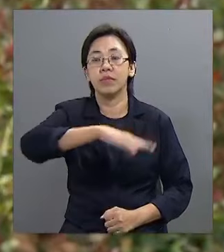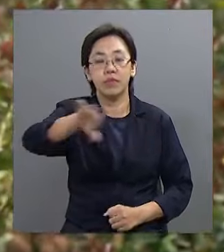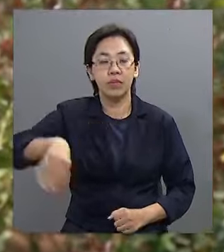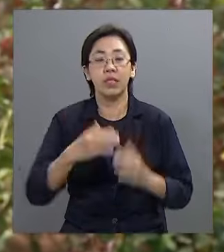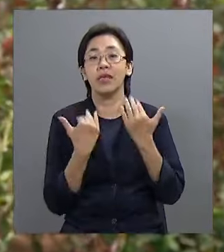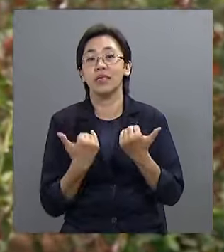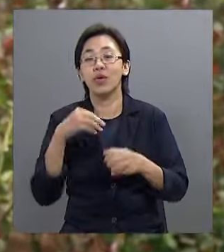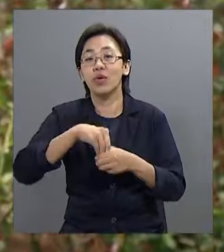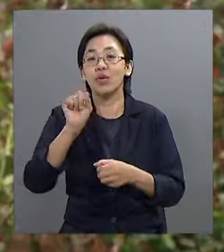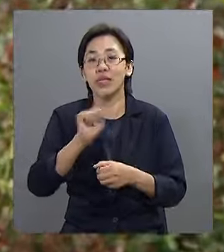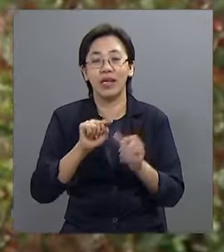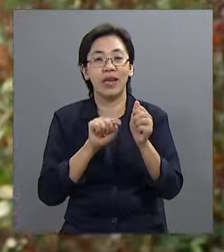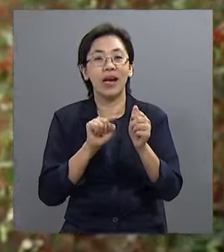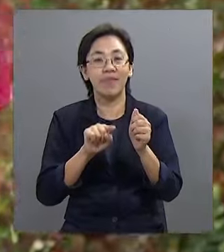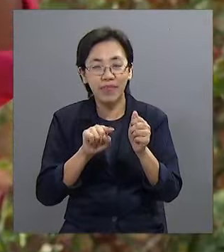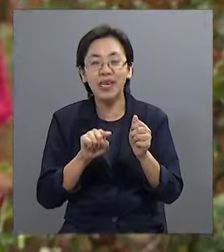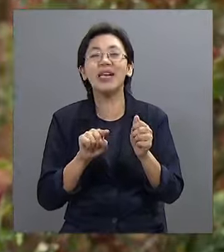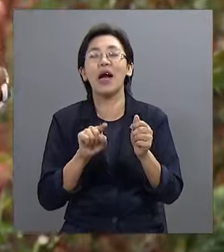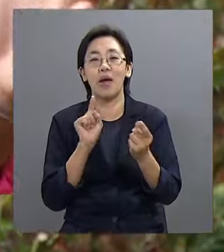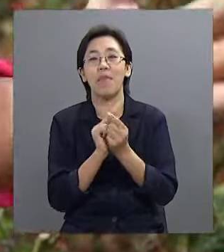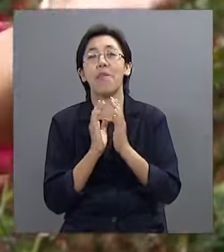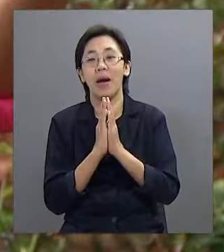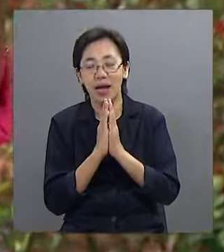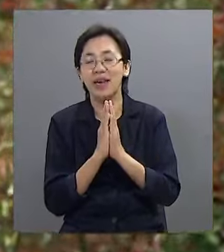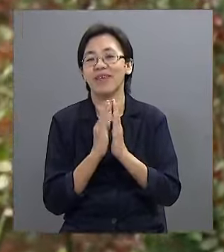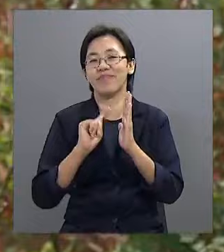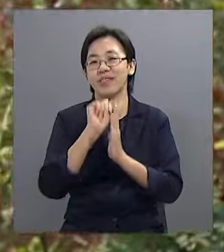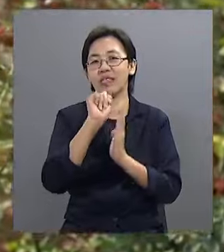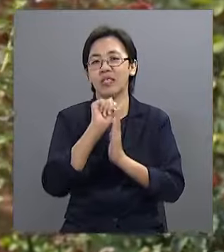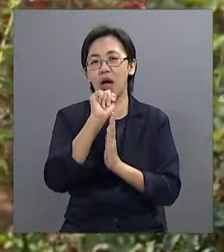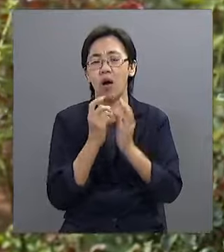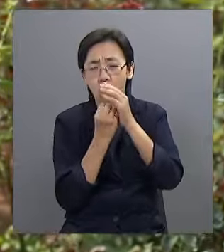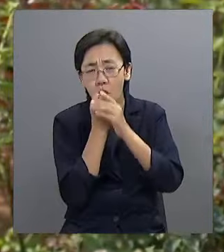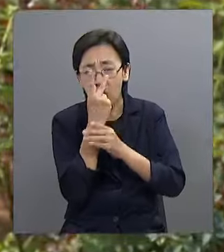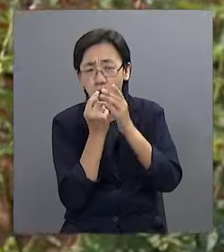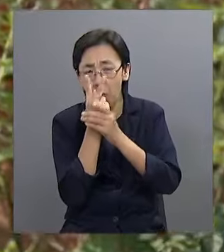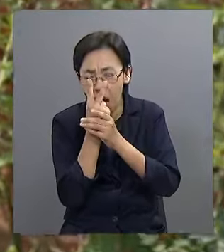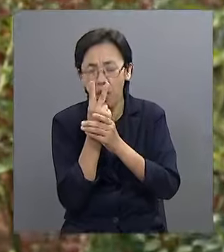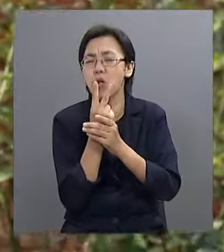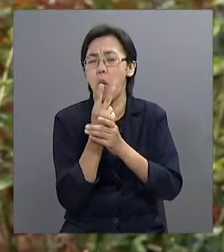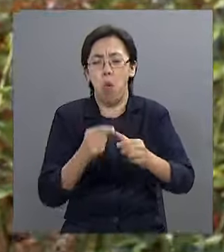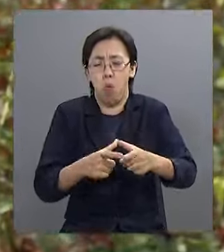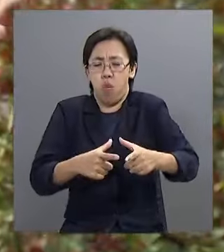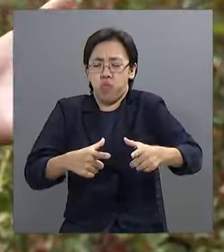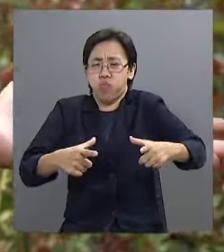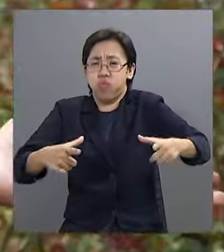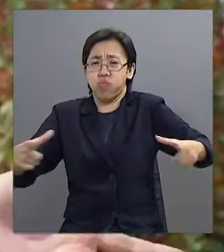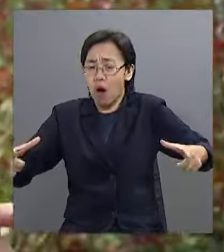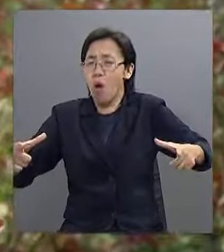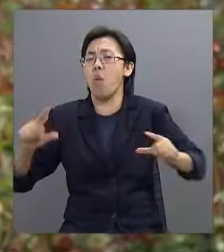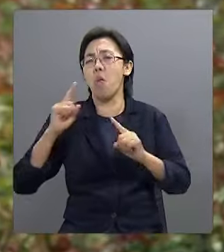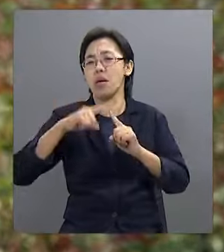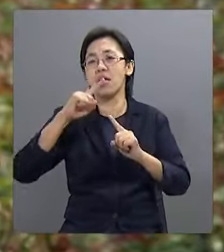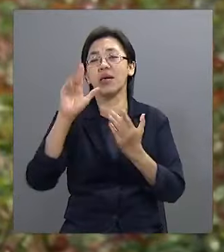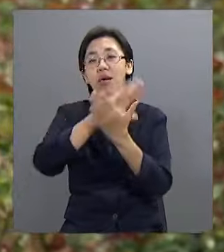พบพระจังหวัดตากค่ะที่นี่เป็นแหล่งปลูกกุหลาบที่ใหญ่ที่สุดในประเทศไทยและตอนนี้กะทิก็อยู่ท่ามกลางดอกกุ